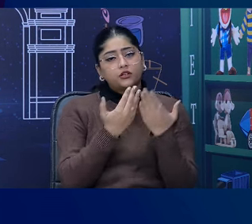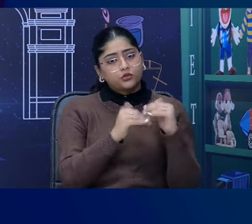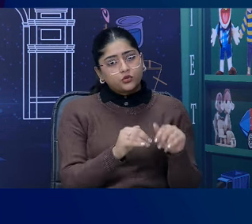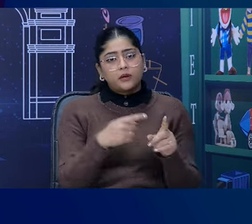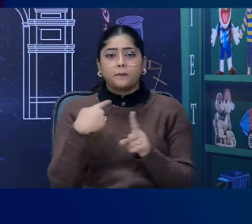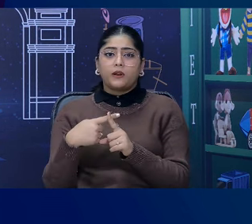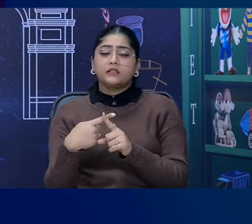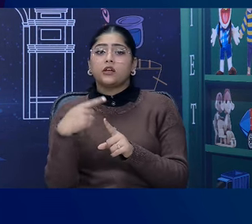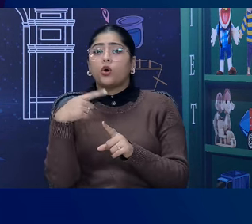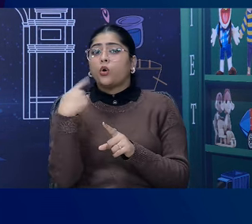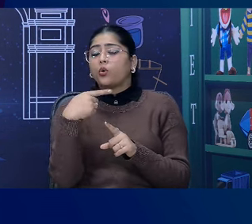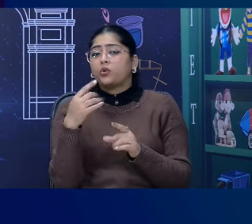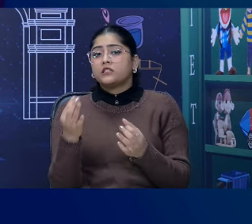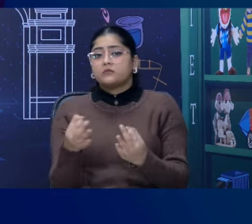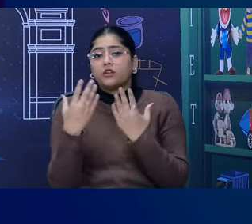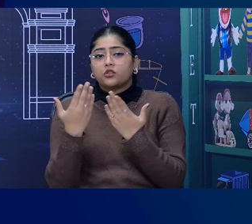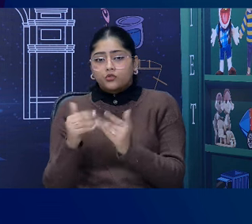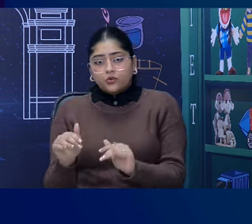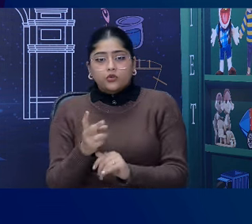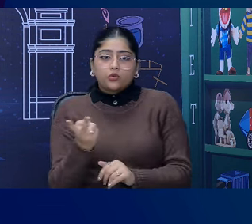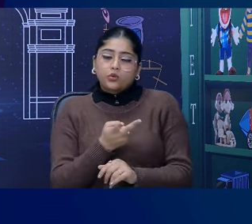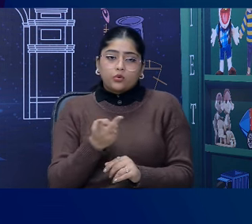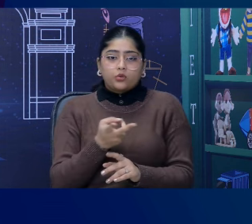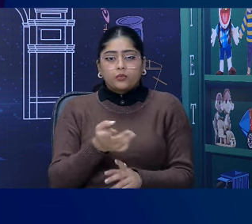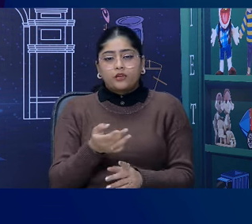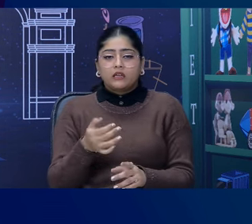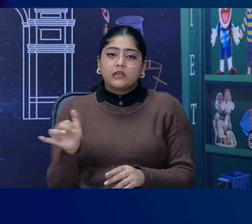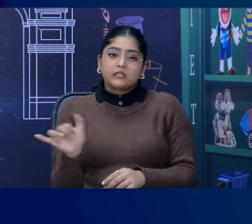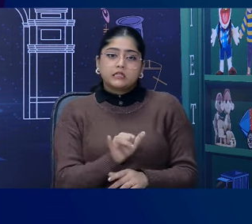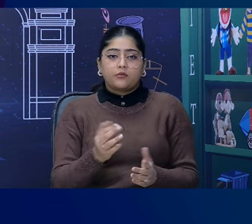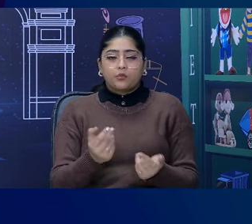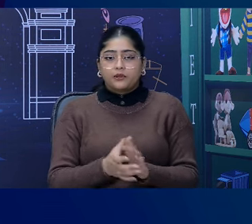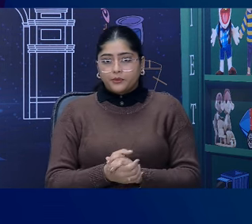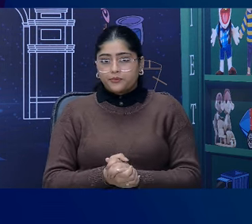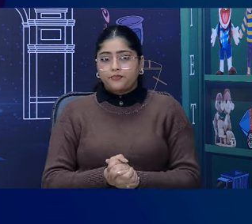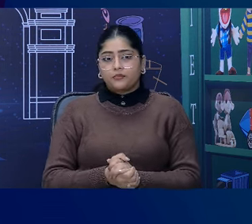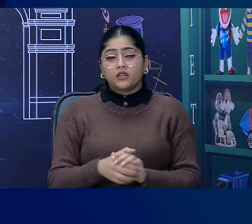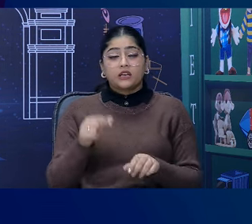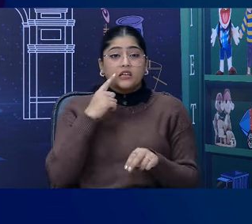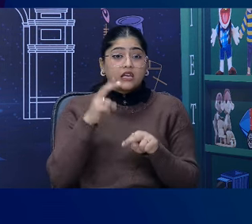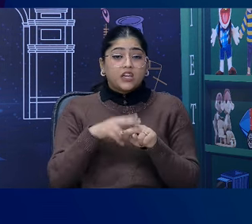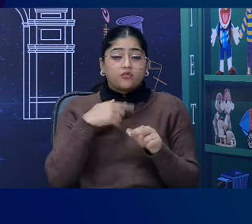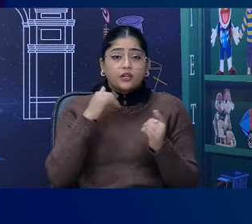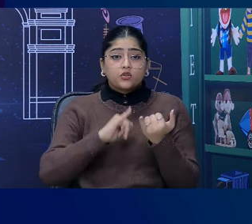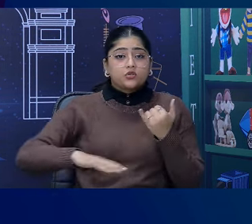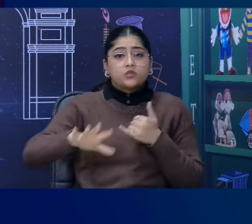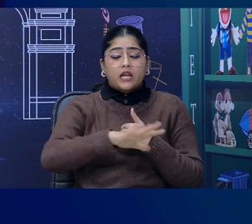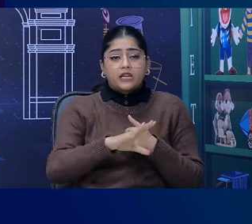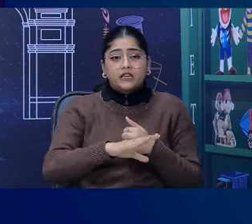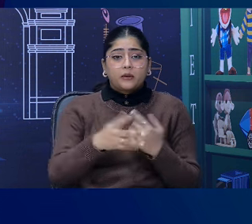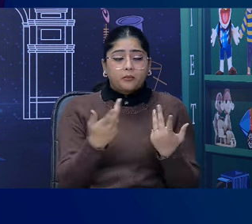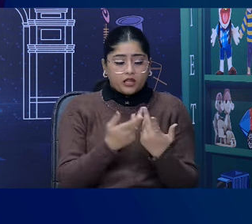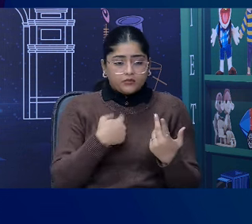इफेक्ट क्या है साइकोलॉजिकल इफेक्ट क्या है कल्चरल उनके लाइफ में अगर हम देखें अपनी सोसाइटीज के हिसाब से क्या इफेक्ट हो रहा